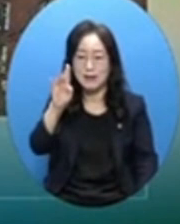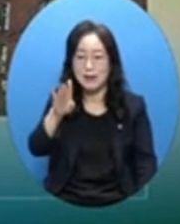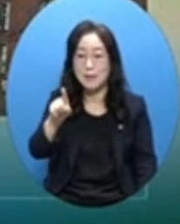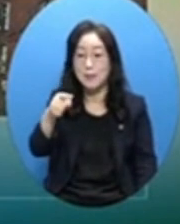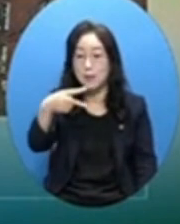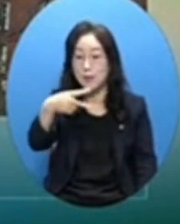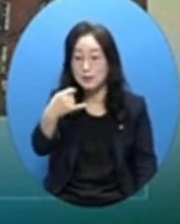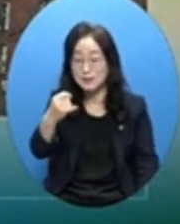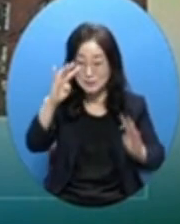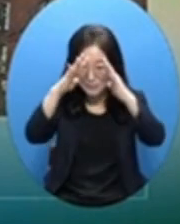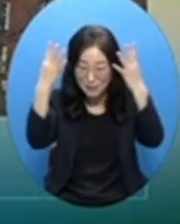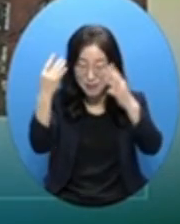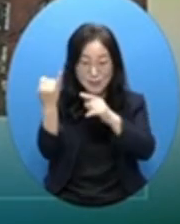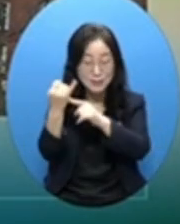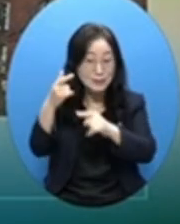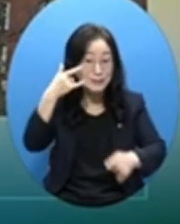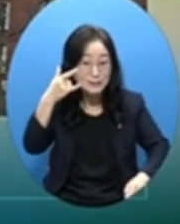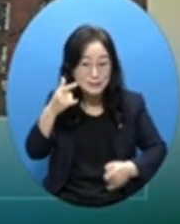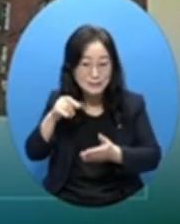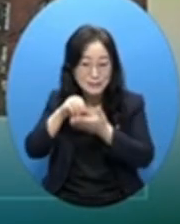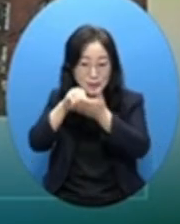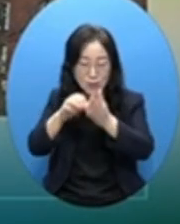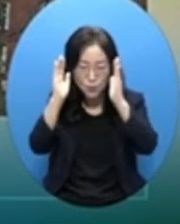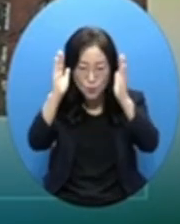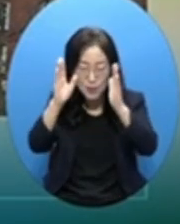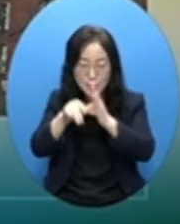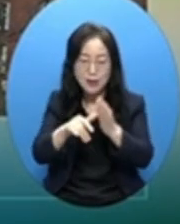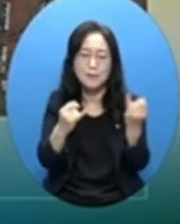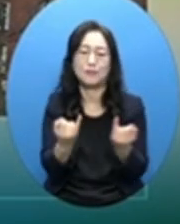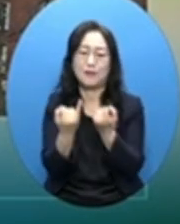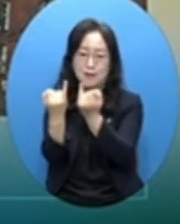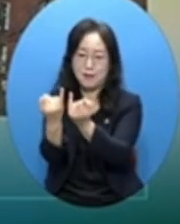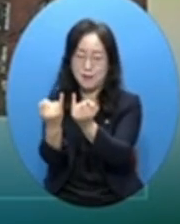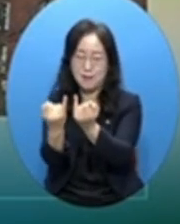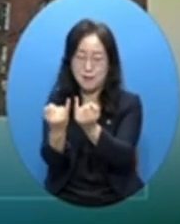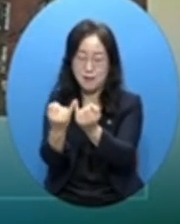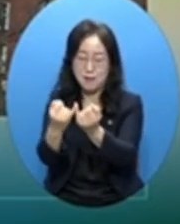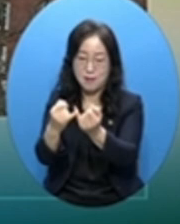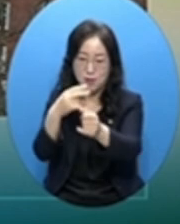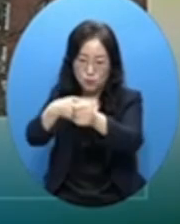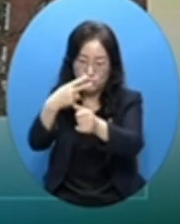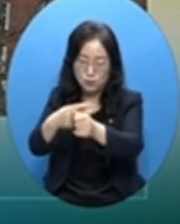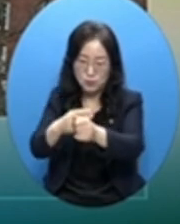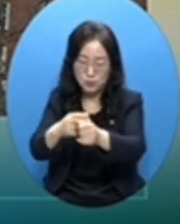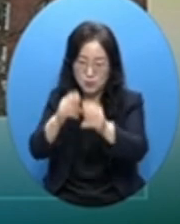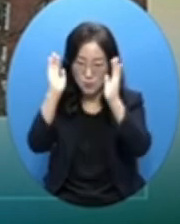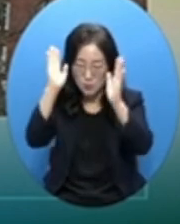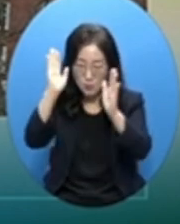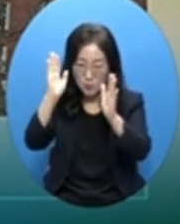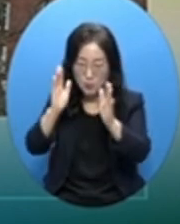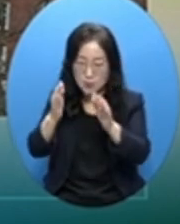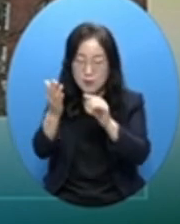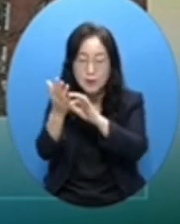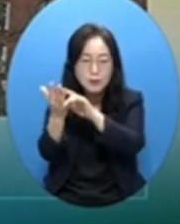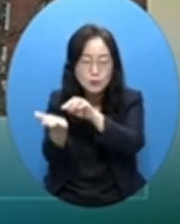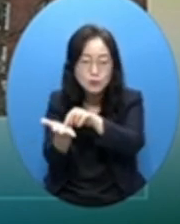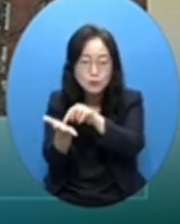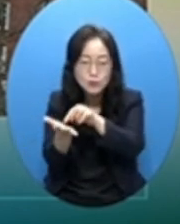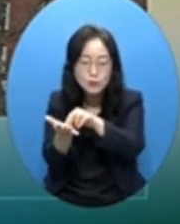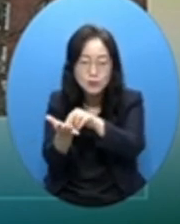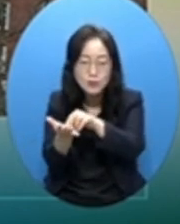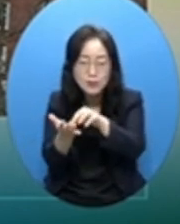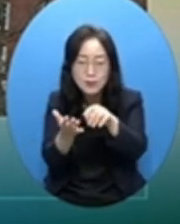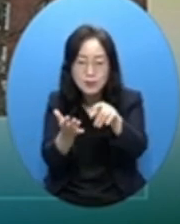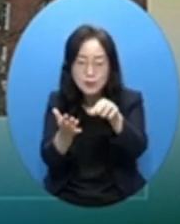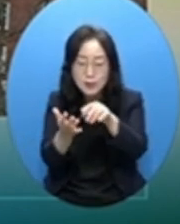때는 같이 수업에 들어가서 선생님 말씀해 주는 것을 말씀할 때 손에다가 그